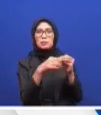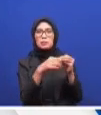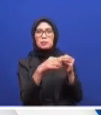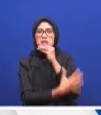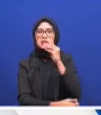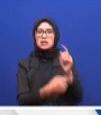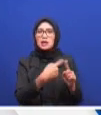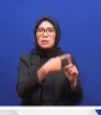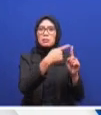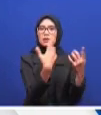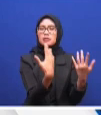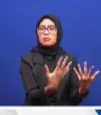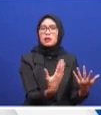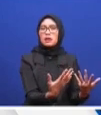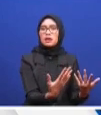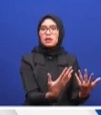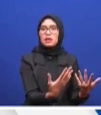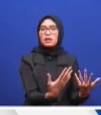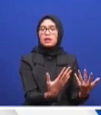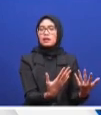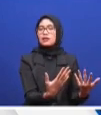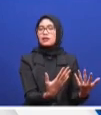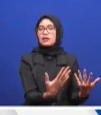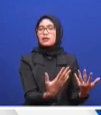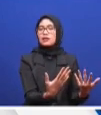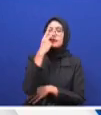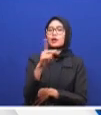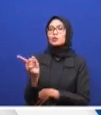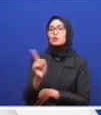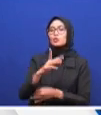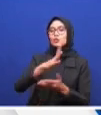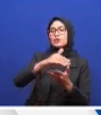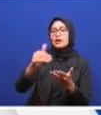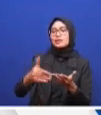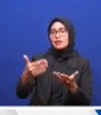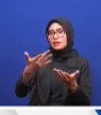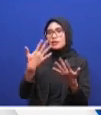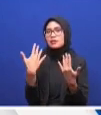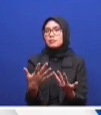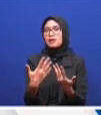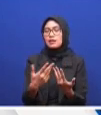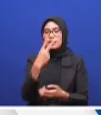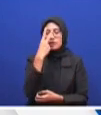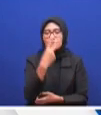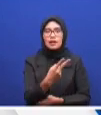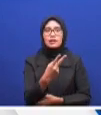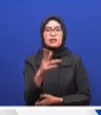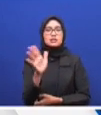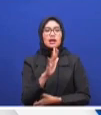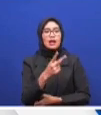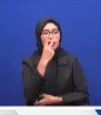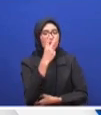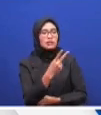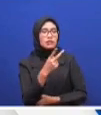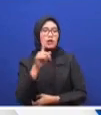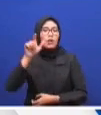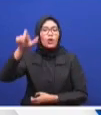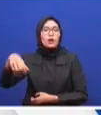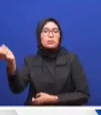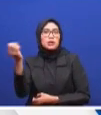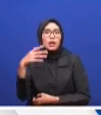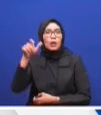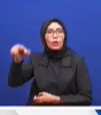nambah Pak Kalau berkenan nanti data detailnya saya kasih pak berkenan ini menjadi